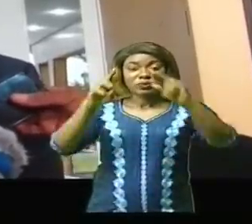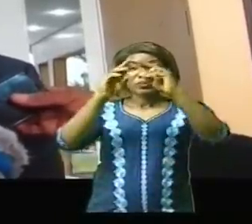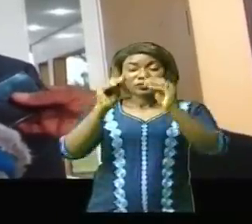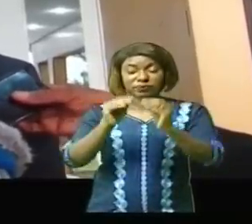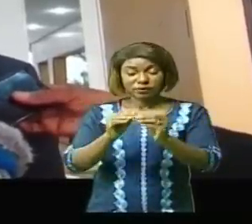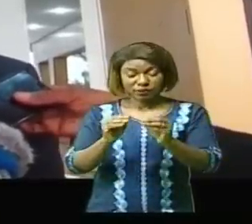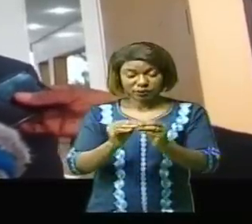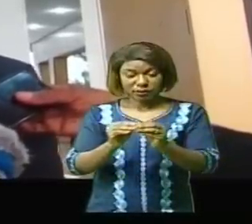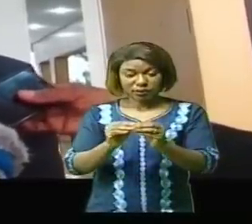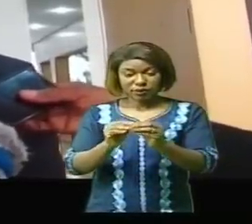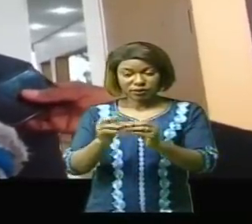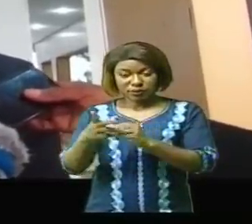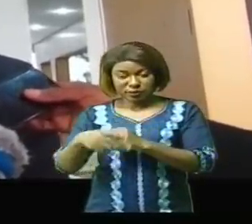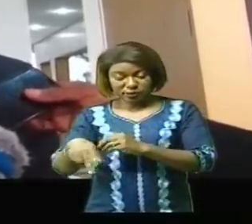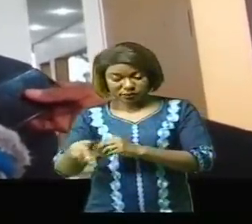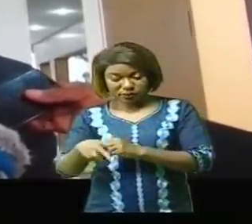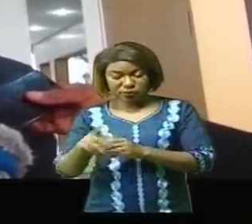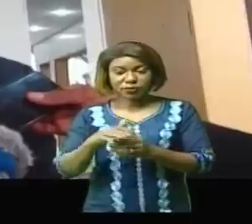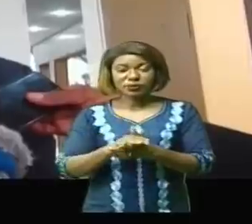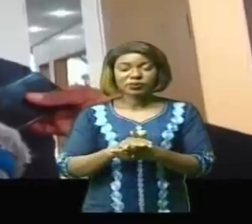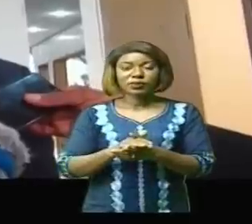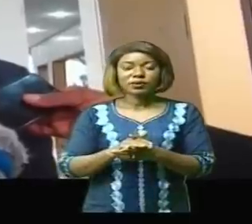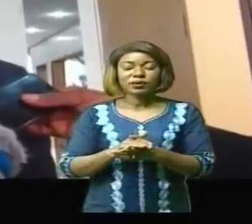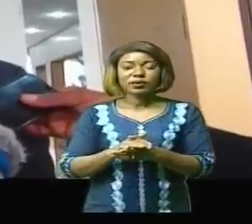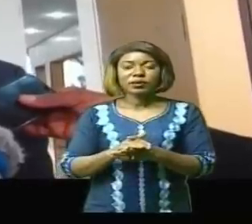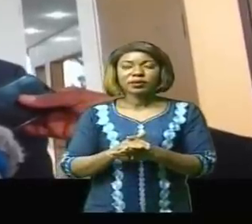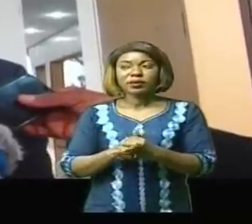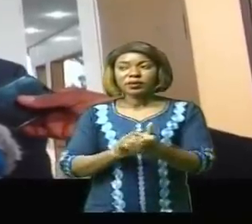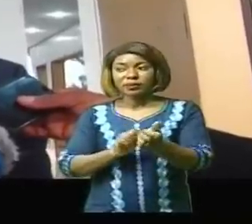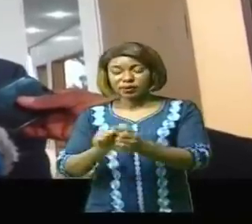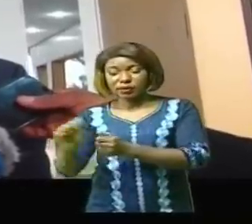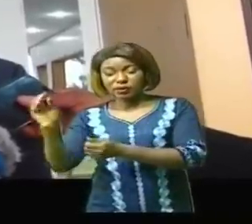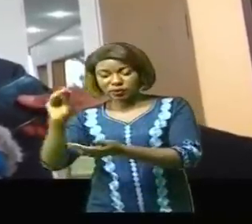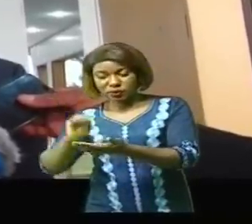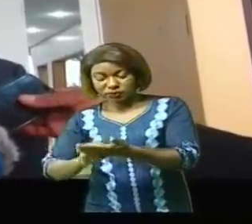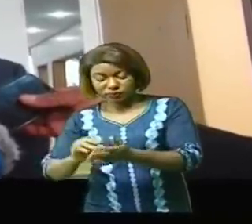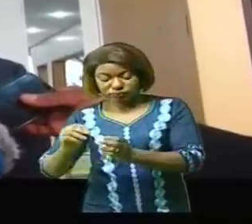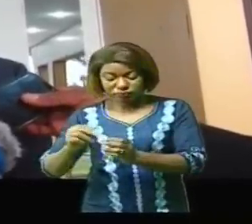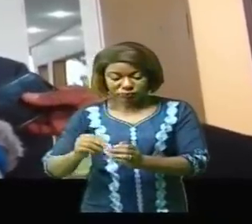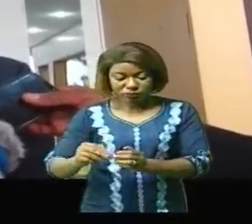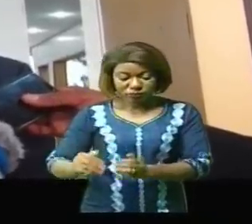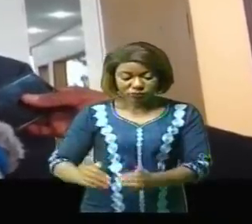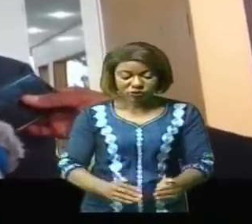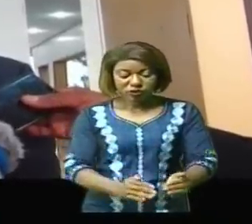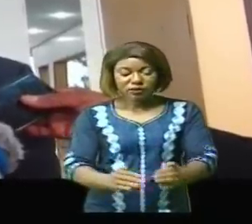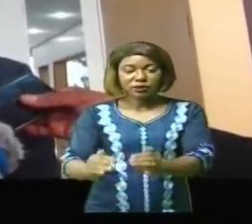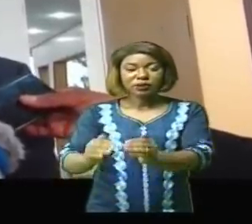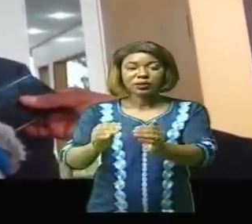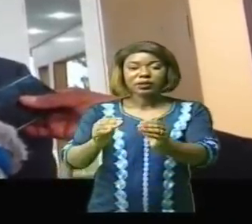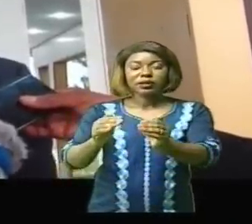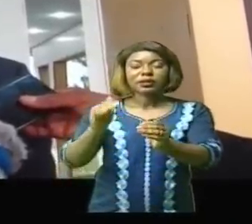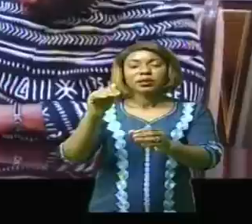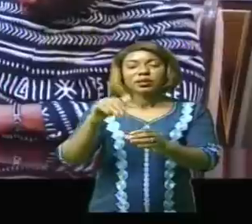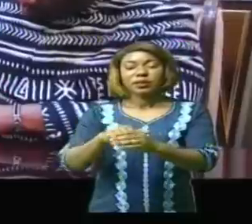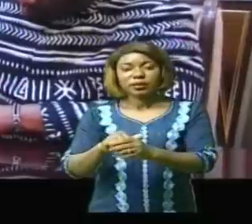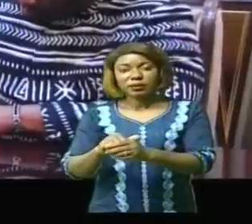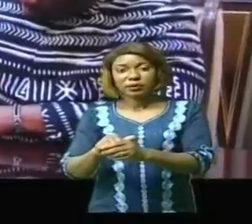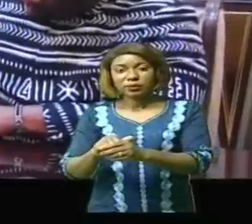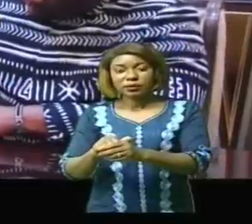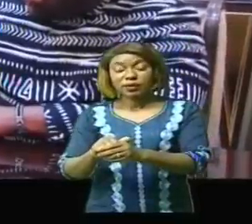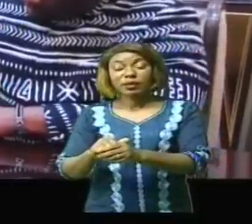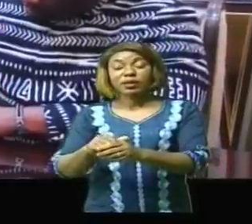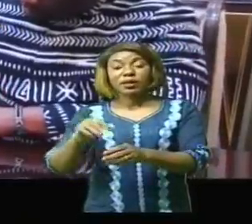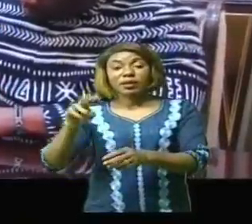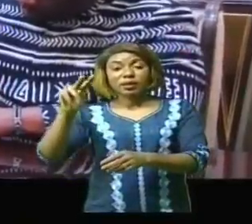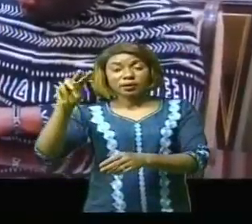tripartite qui aura lieu à Luanda, il y a le processus de Nairobi qui attend